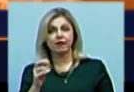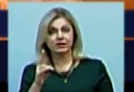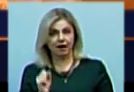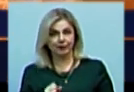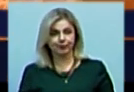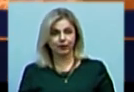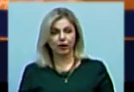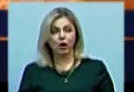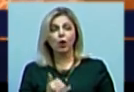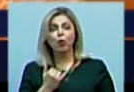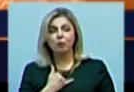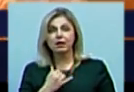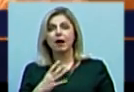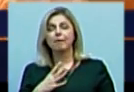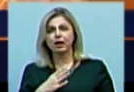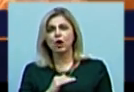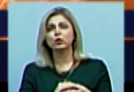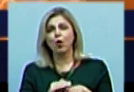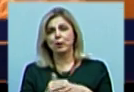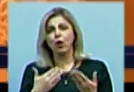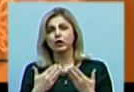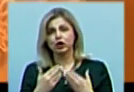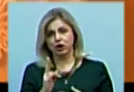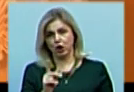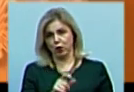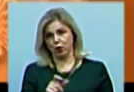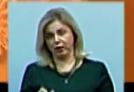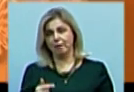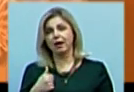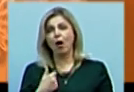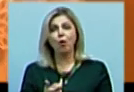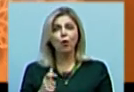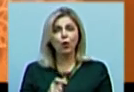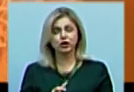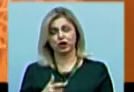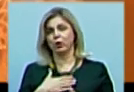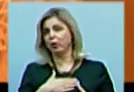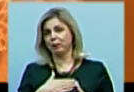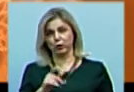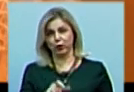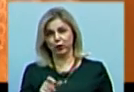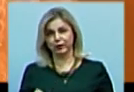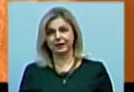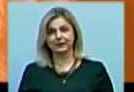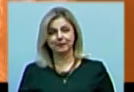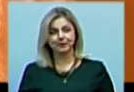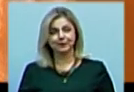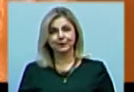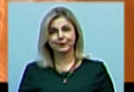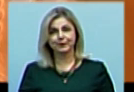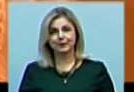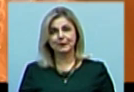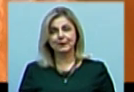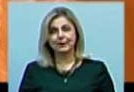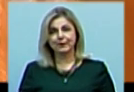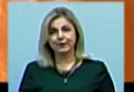доброе отношение к людям. Я дуже любила людей. У мене було, як вам сказати, гарне ставлення до людей. Я